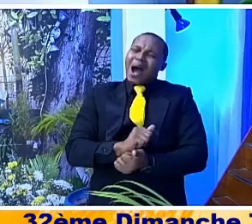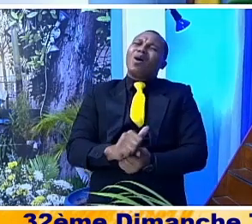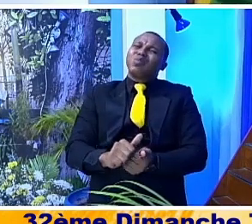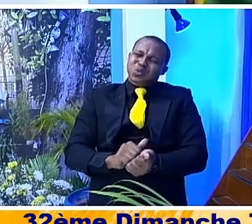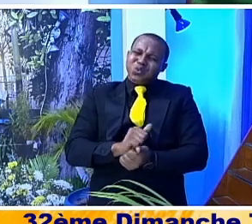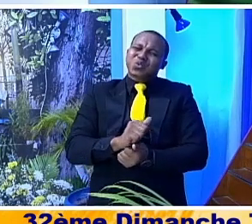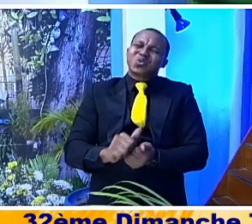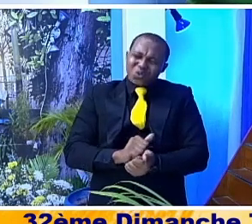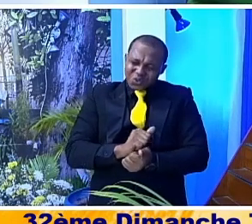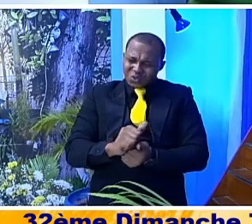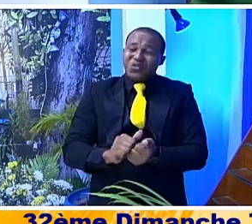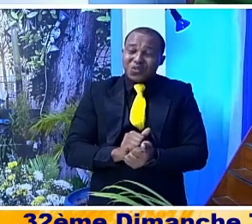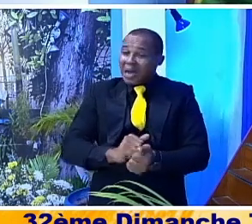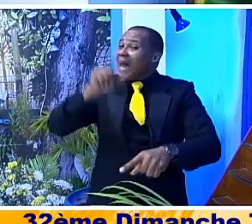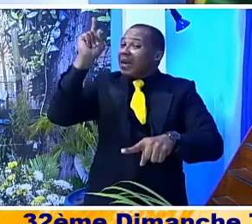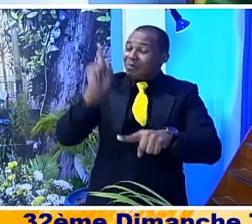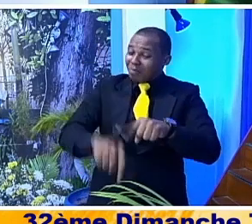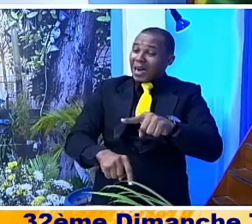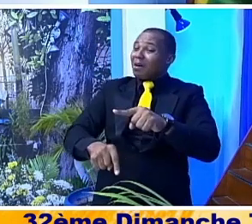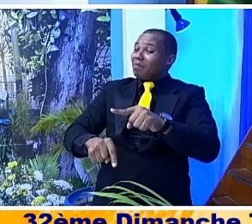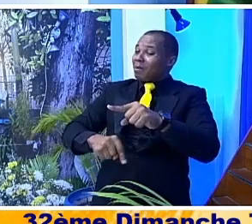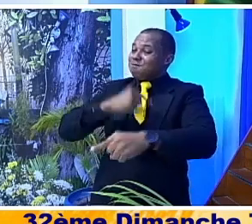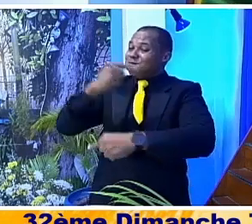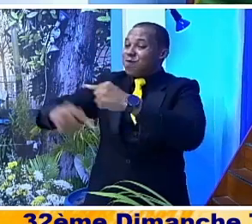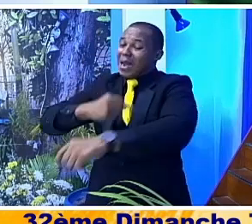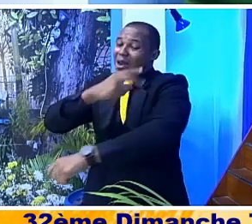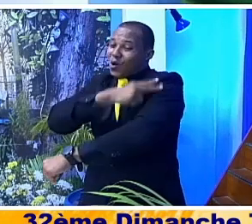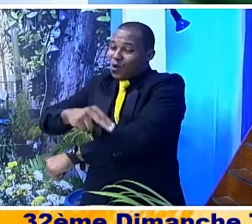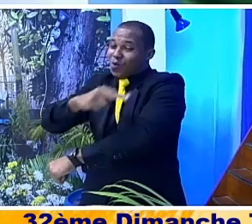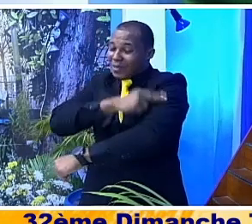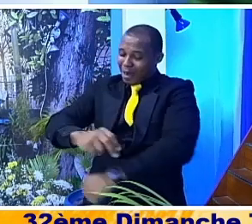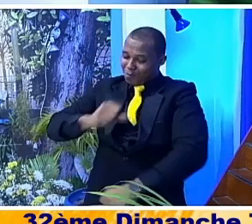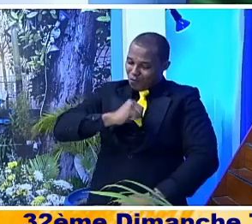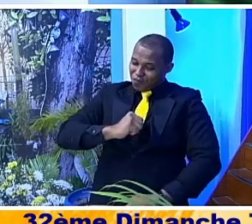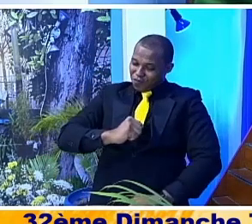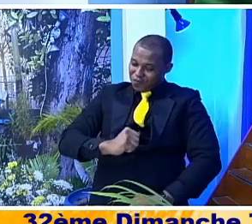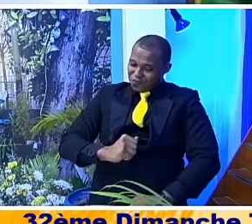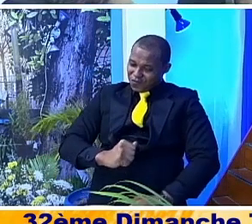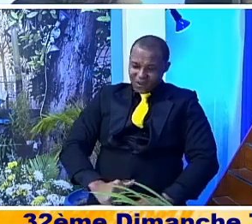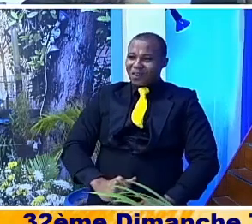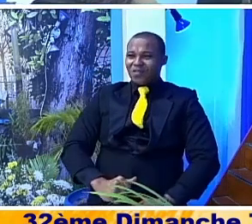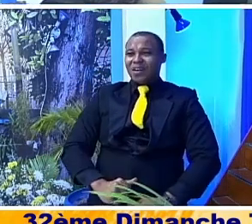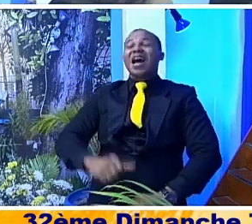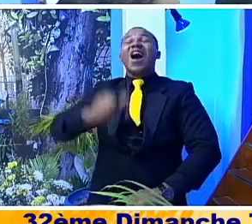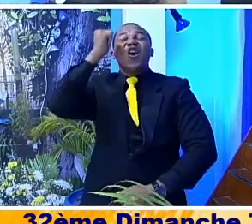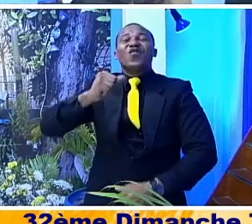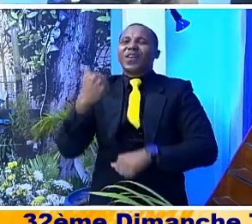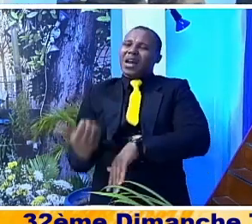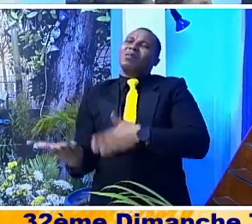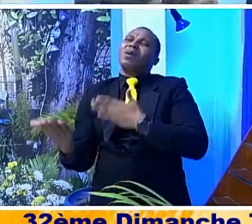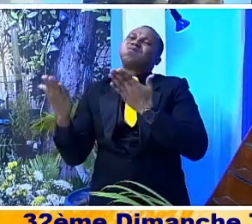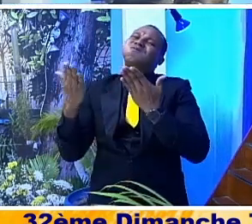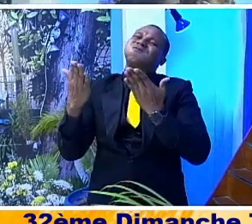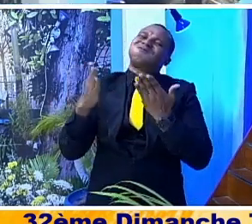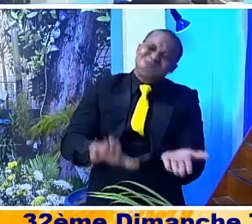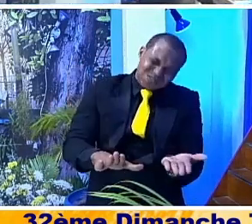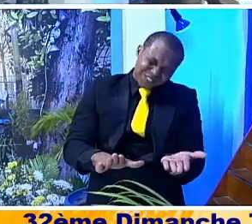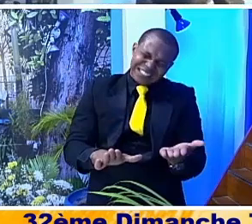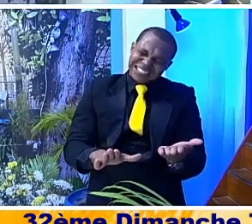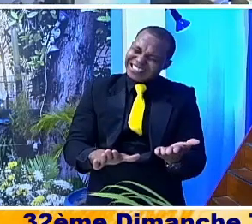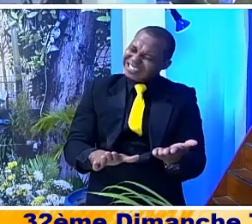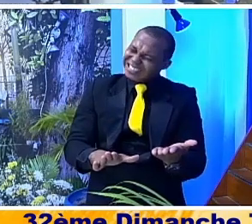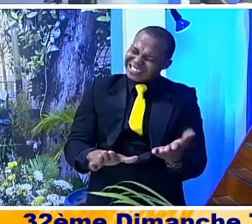Les mou pour être qui ça les amis, pour être une césarienne oui. Césarienne c'est sorti kafou qui a 15 minutes de Port-au-Prince pour ta traverser venir.